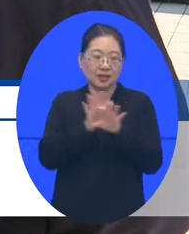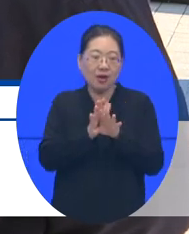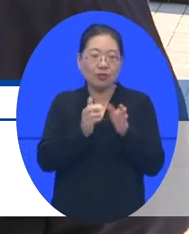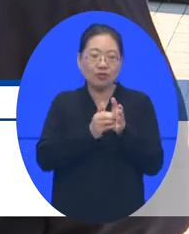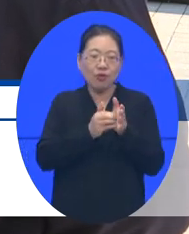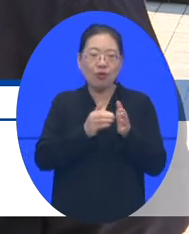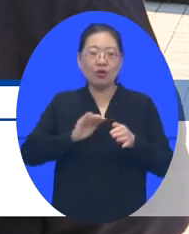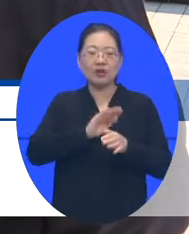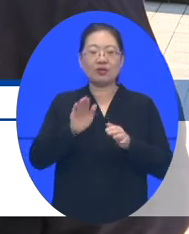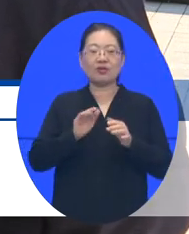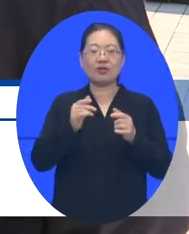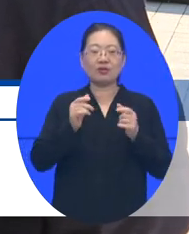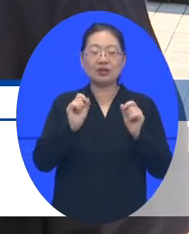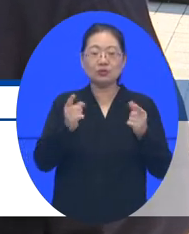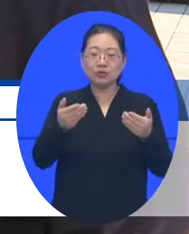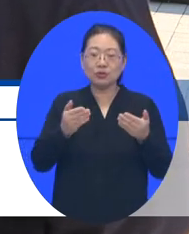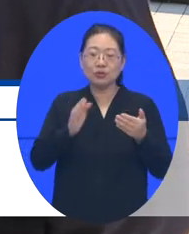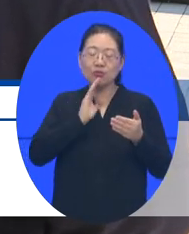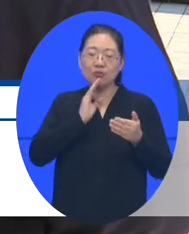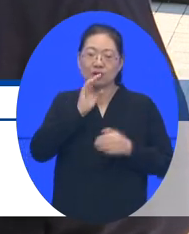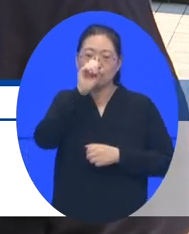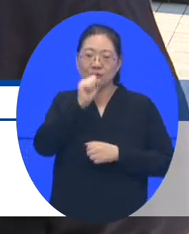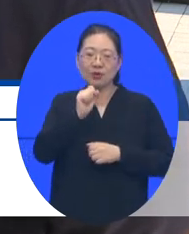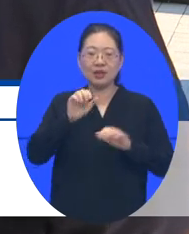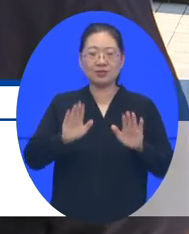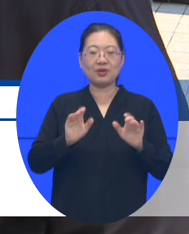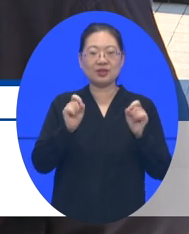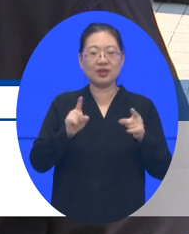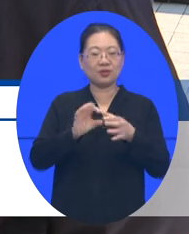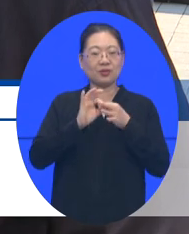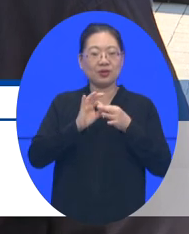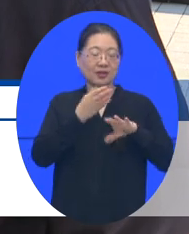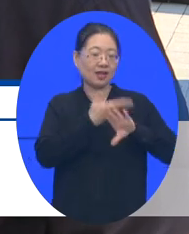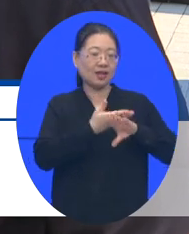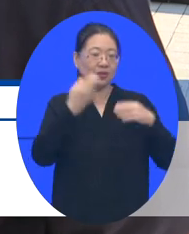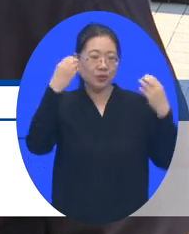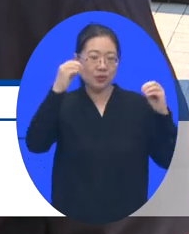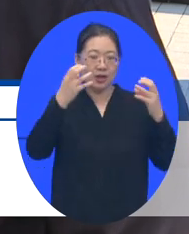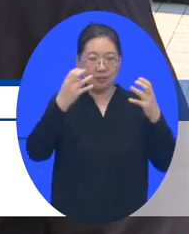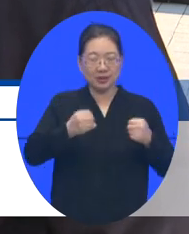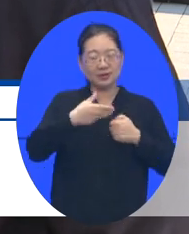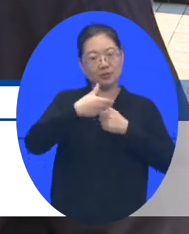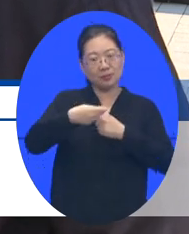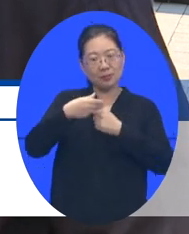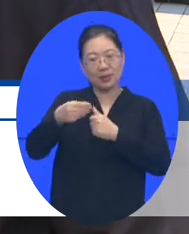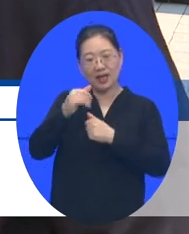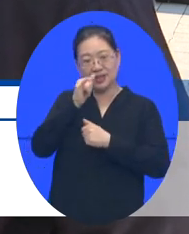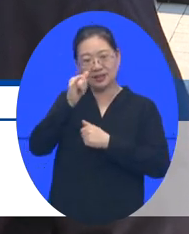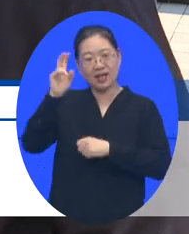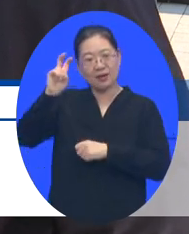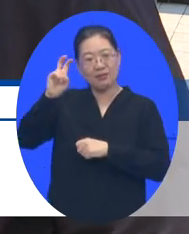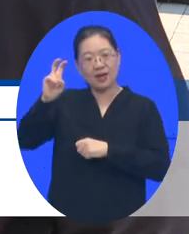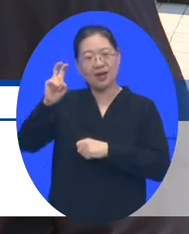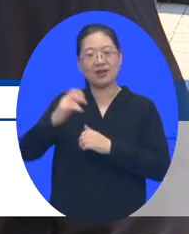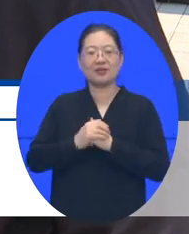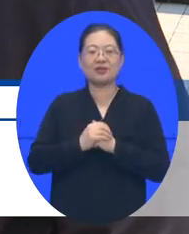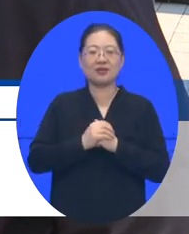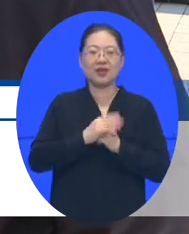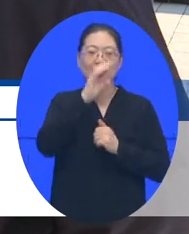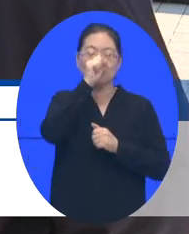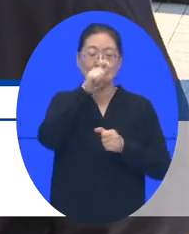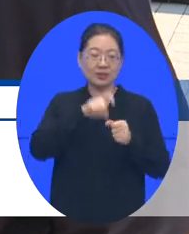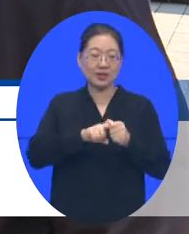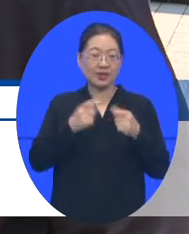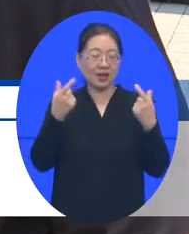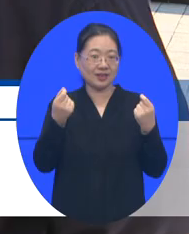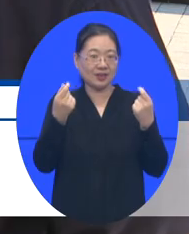되게 좋은 것 같고 저희도 이번 기회로 이제 다른 공연들 많이 할 수 있을 것 같아서 네,